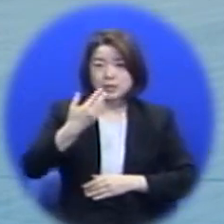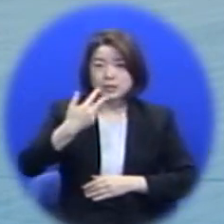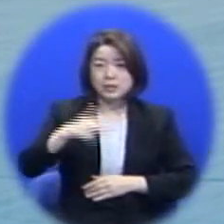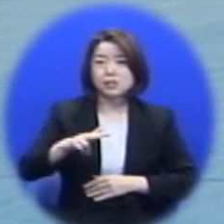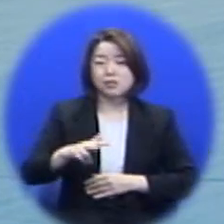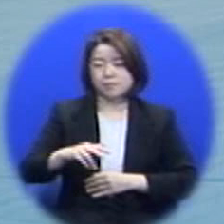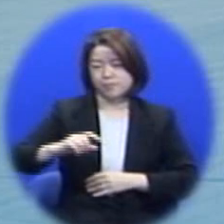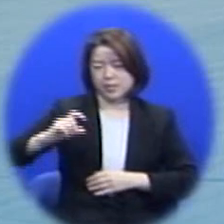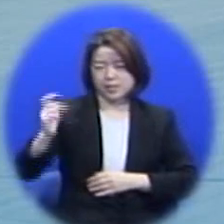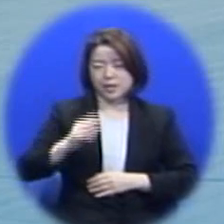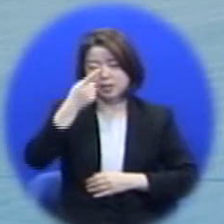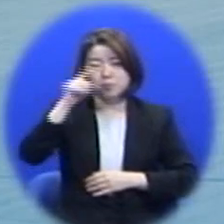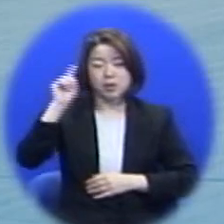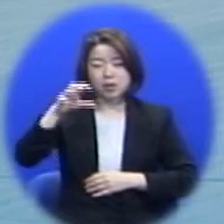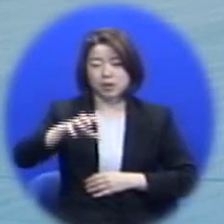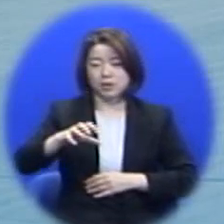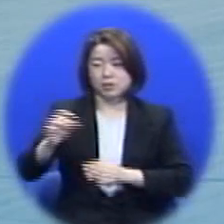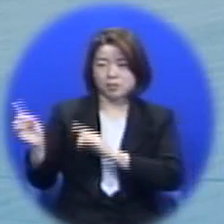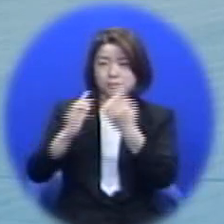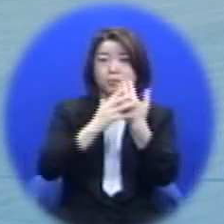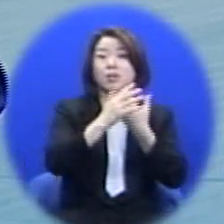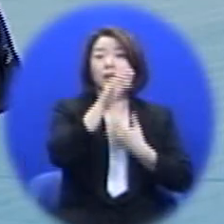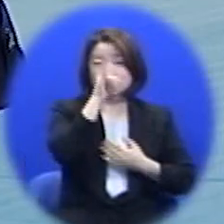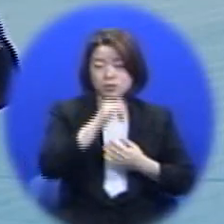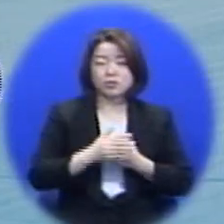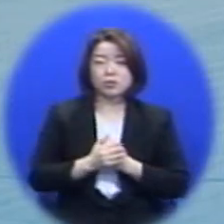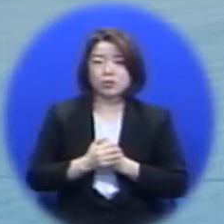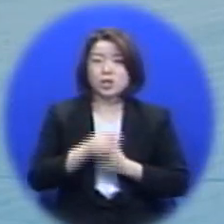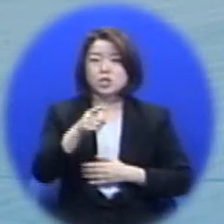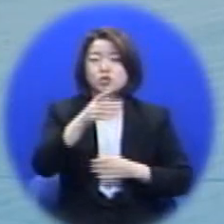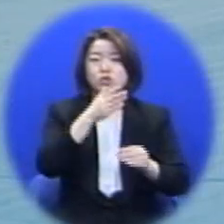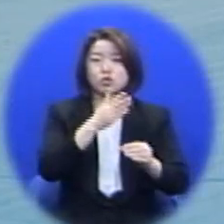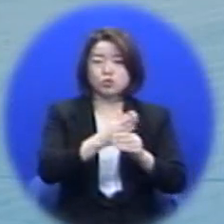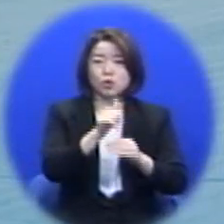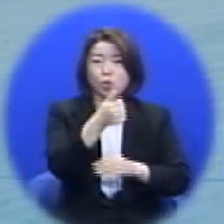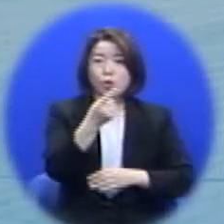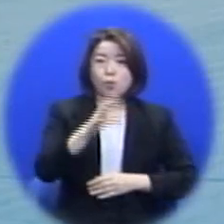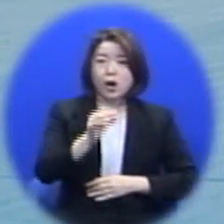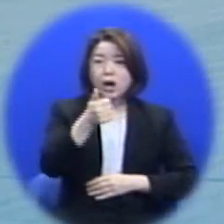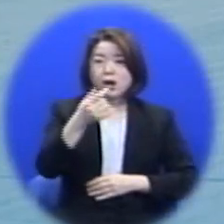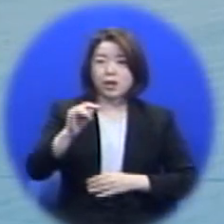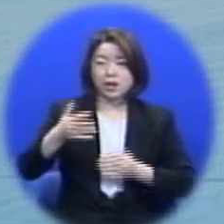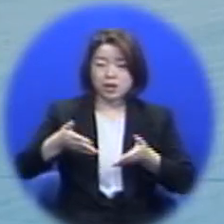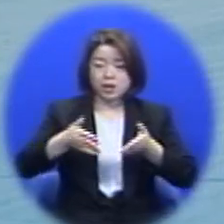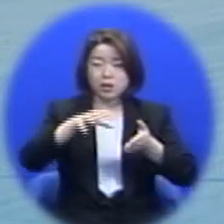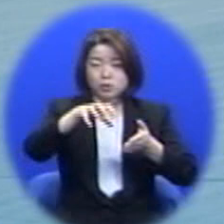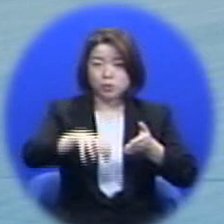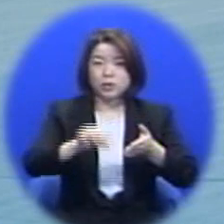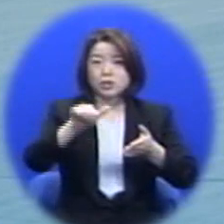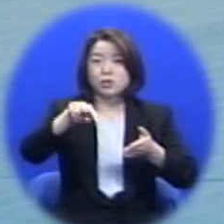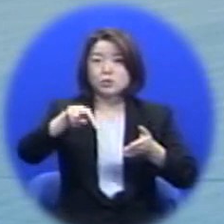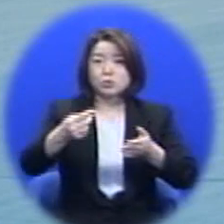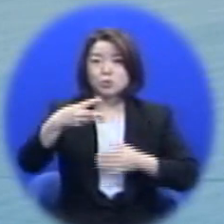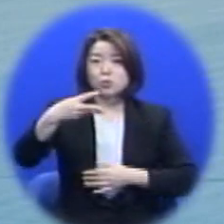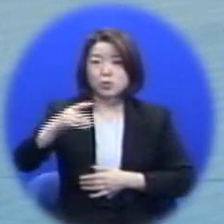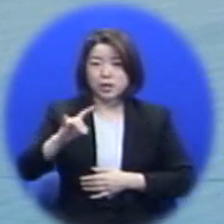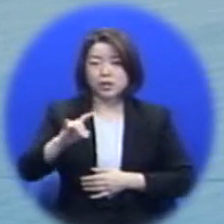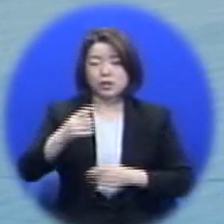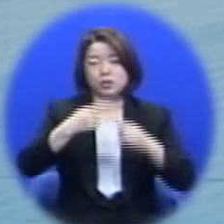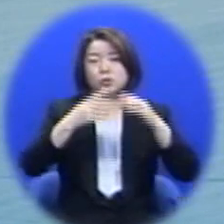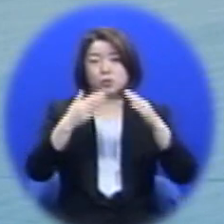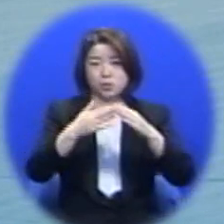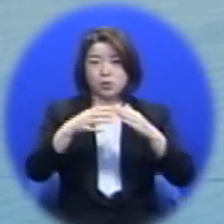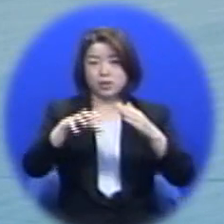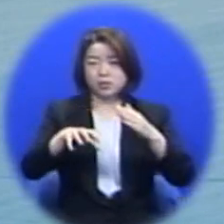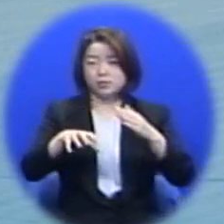성령의 역사가 임했던 거죠. 그 중에 하나가 황해도에 있는 소래교회입니다. 그 소래교회는 선교사님이